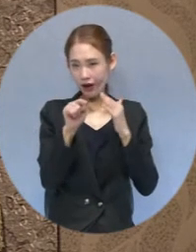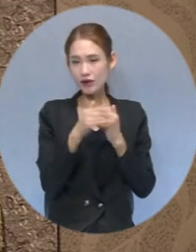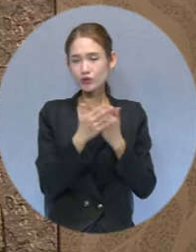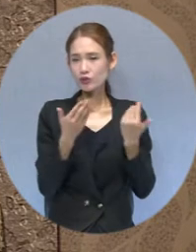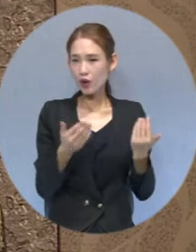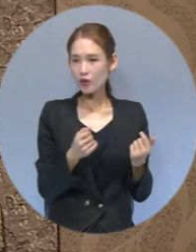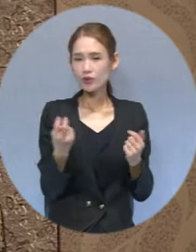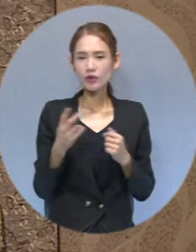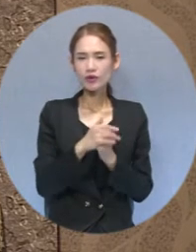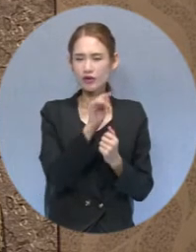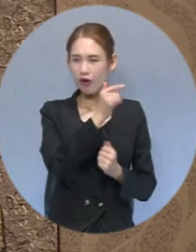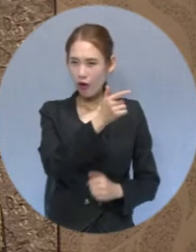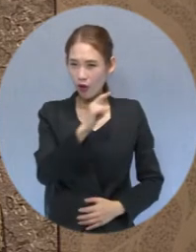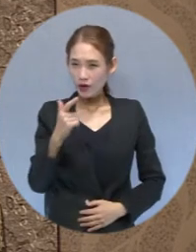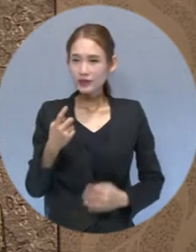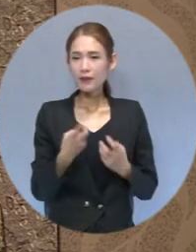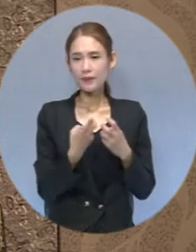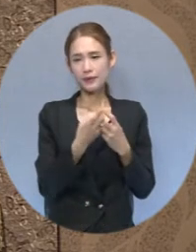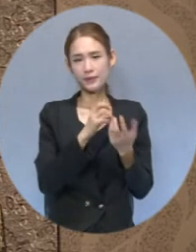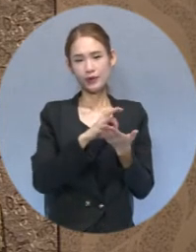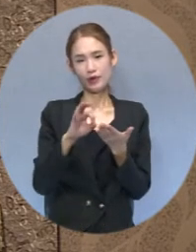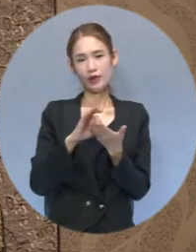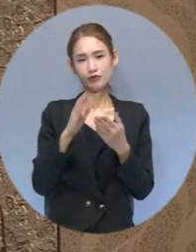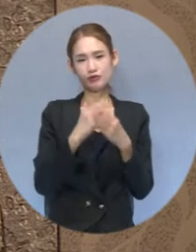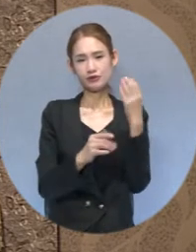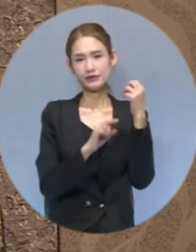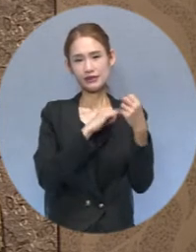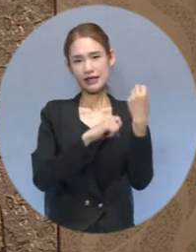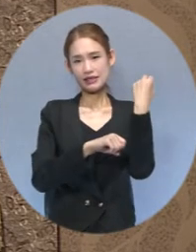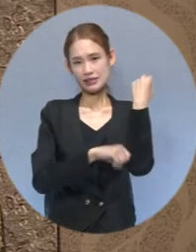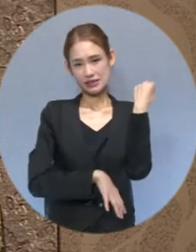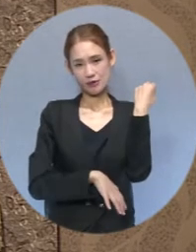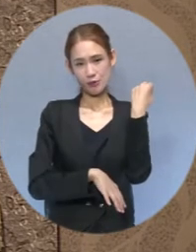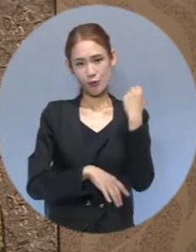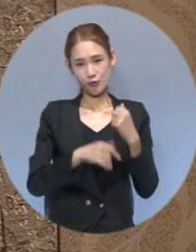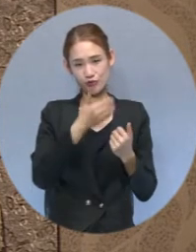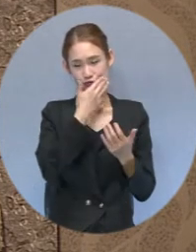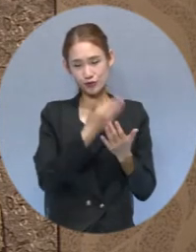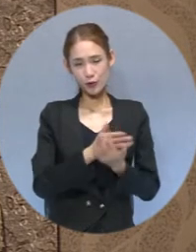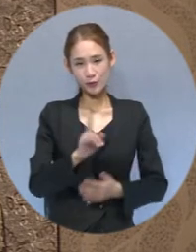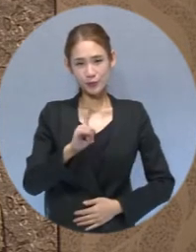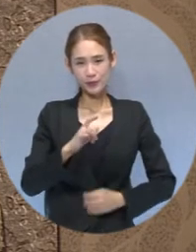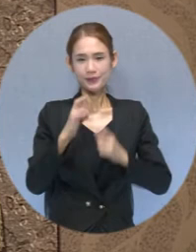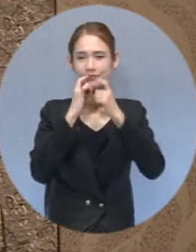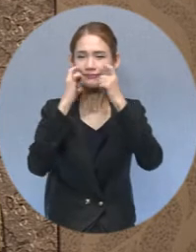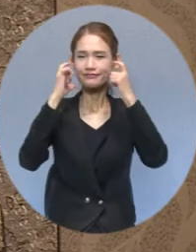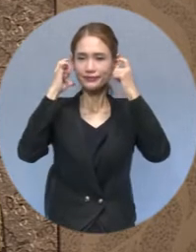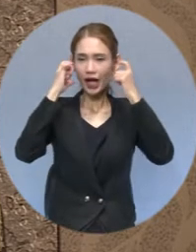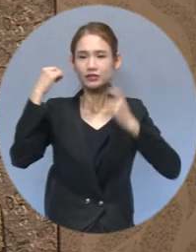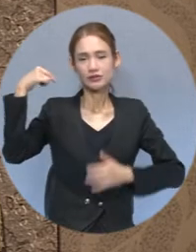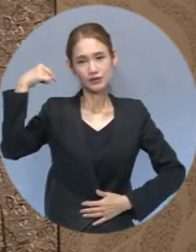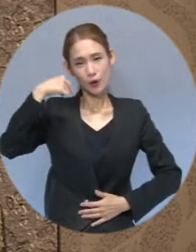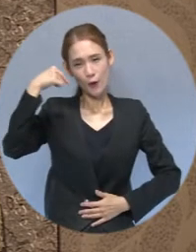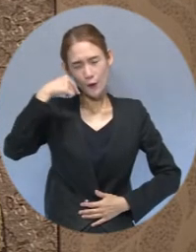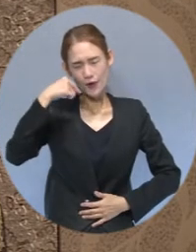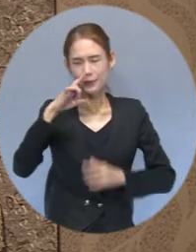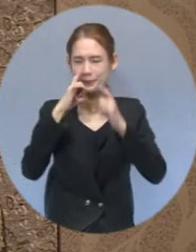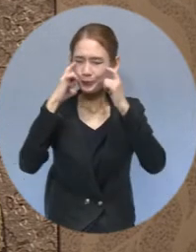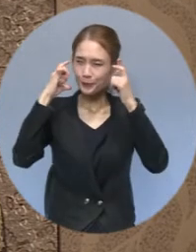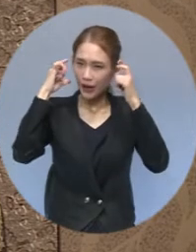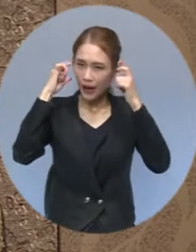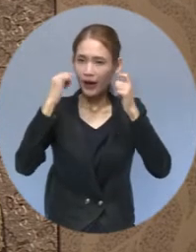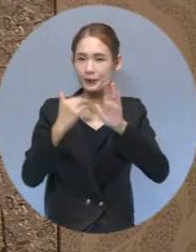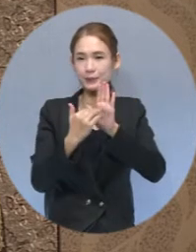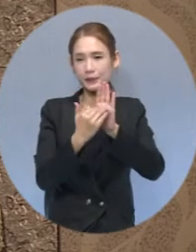다양한 방법을 하고 있는데 가장 근본이자 핵심은 마스크를 철저히 쓰기를 원하고 또 철저히